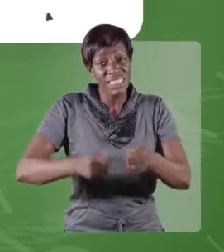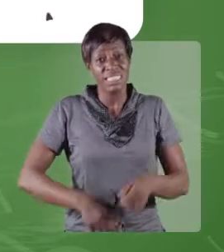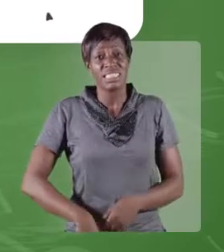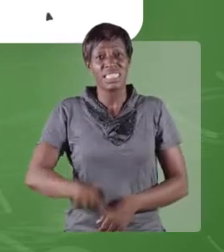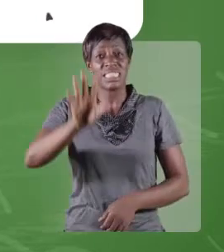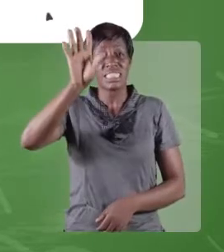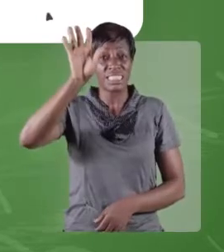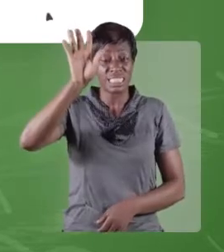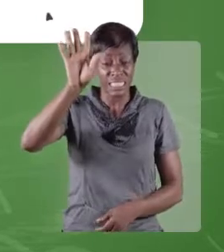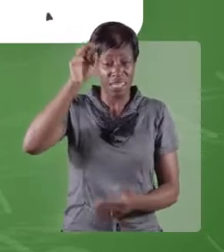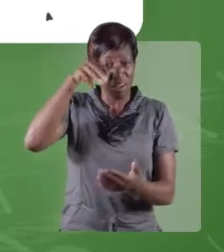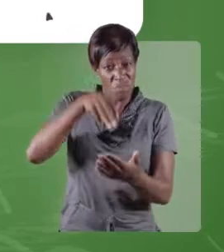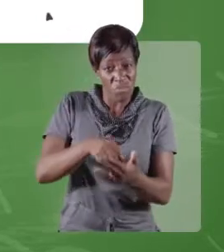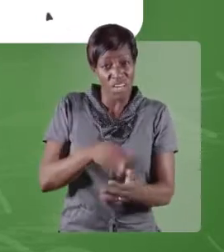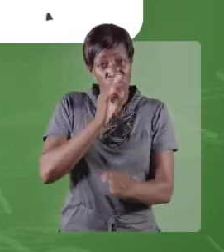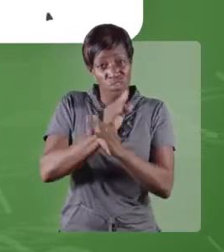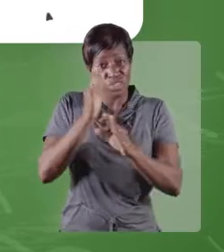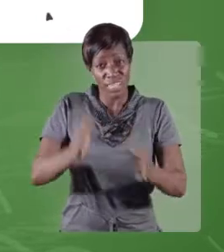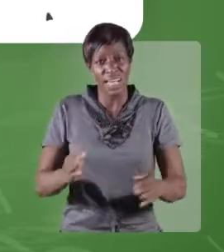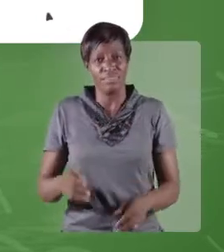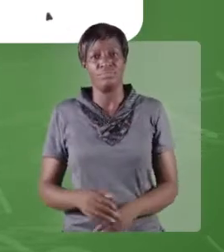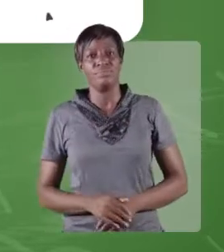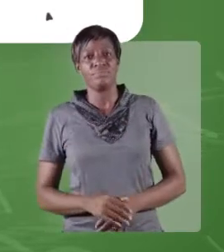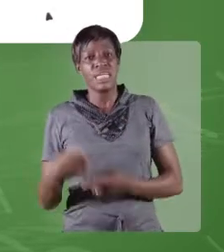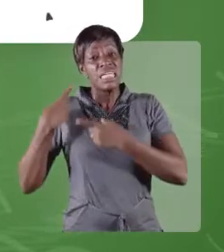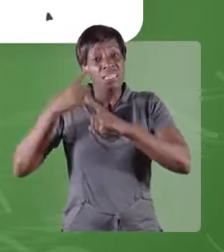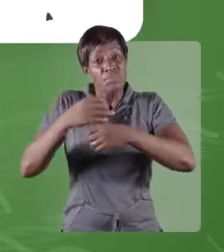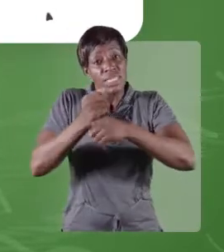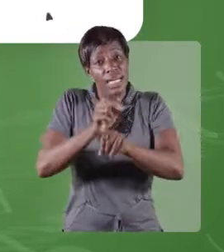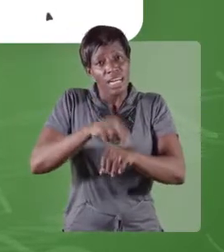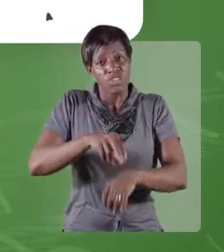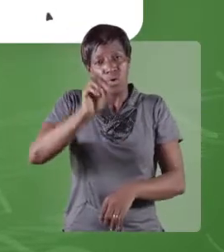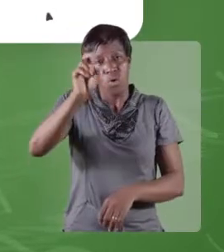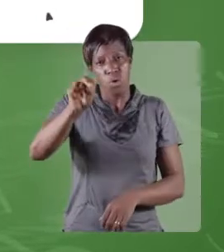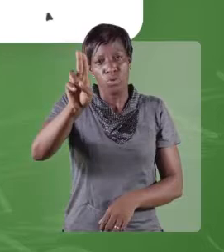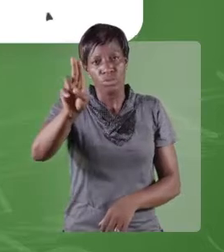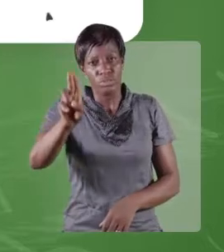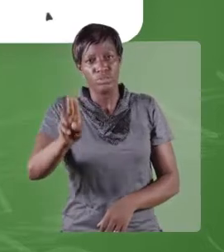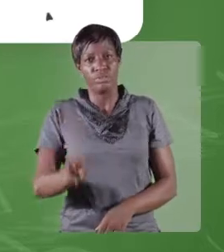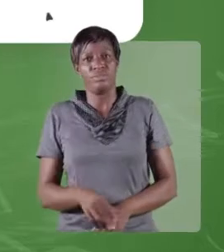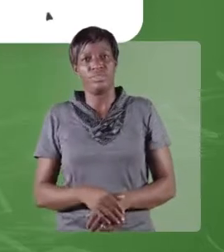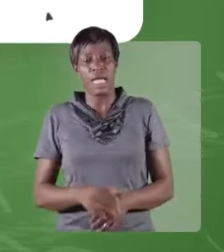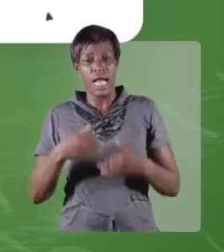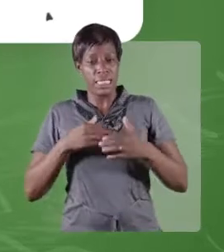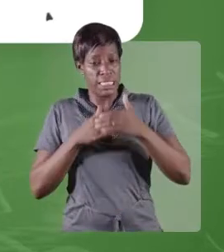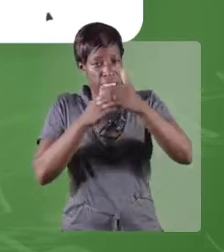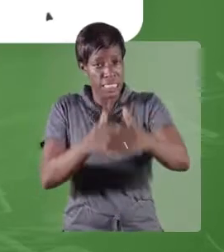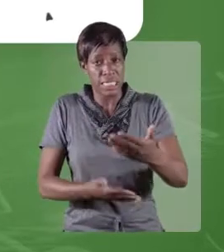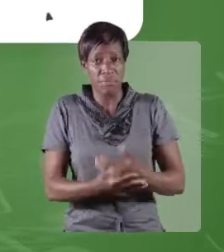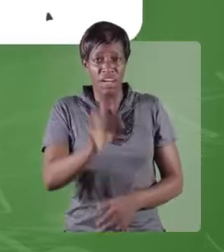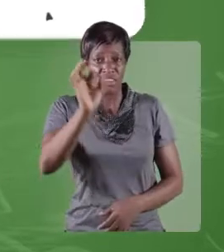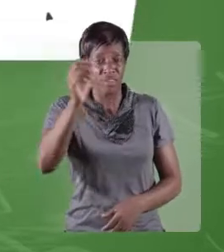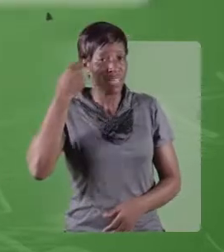5000 fonctionnaires. Depuis sa création, l'ONU a été dirigée par 9 secrétaires